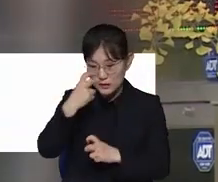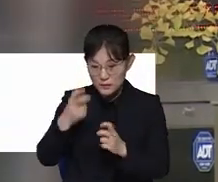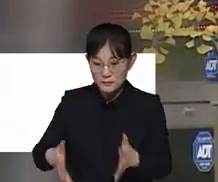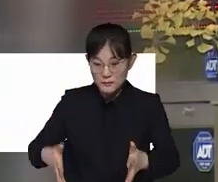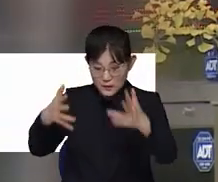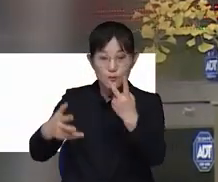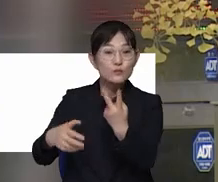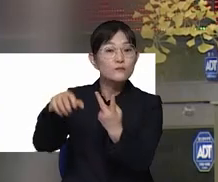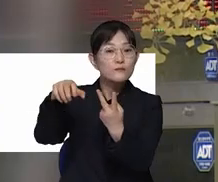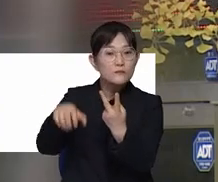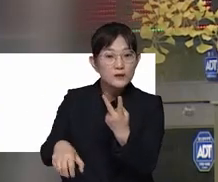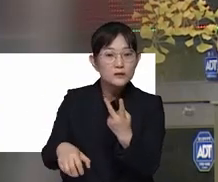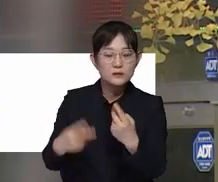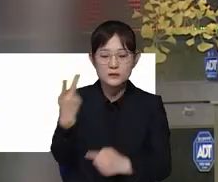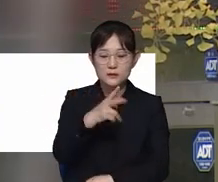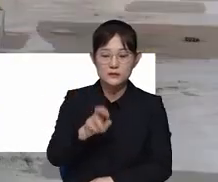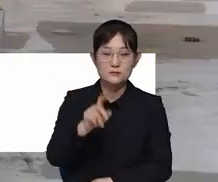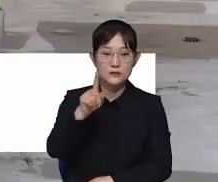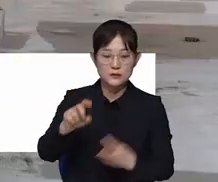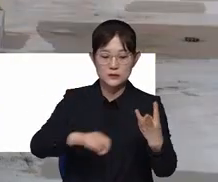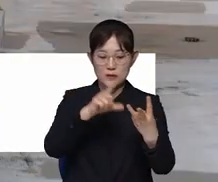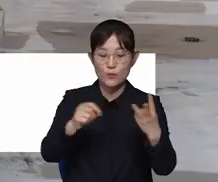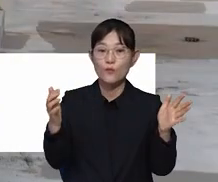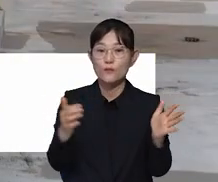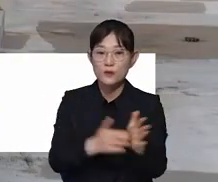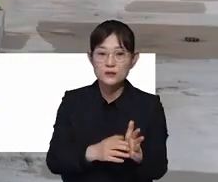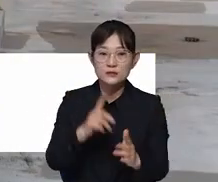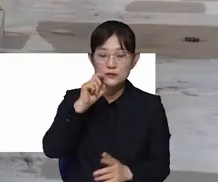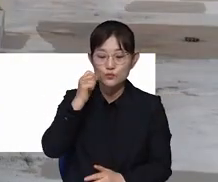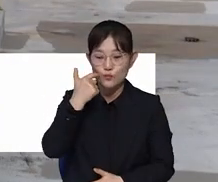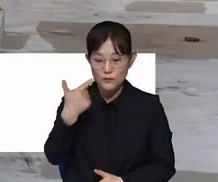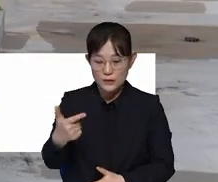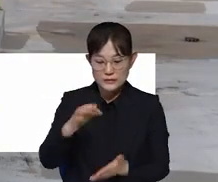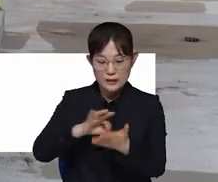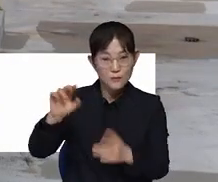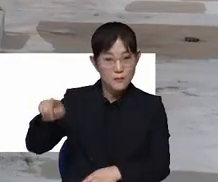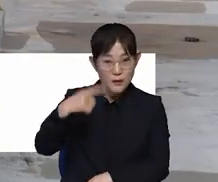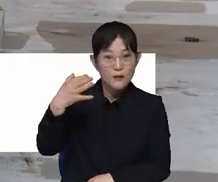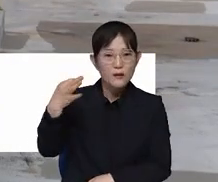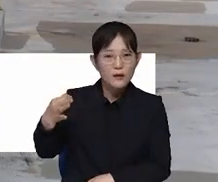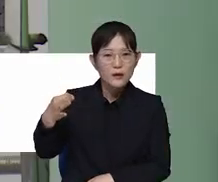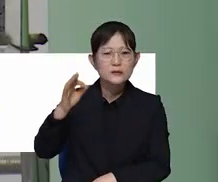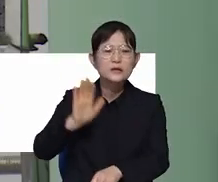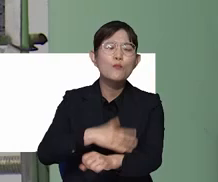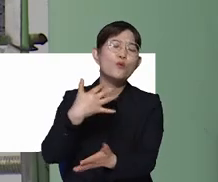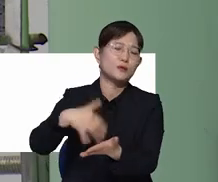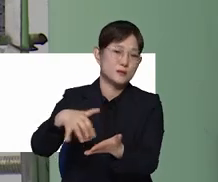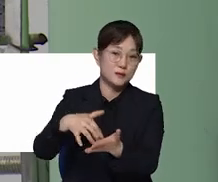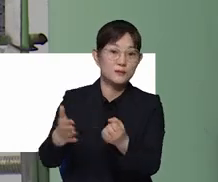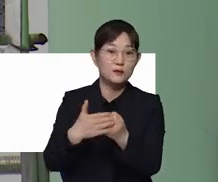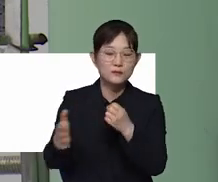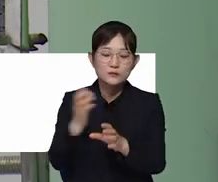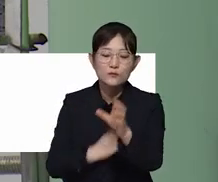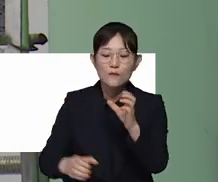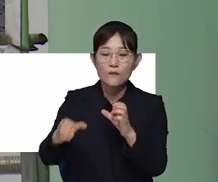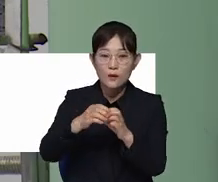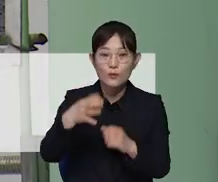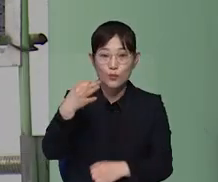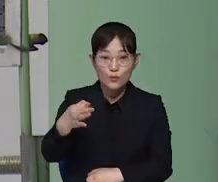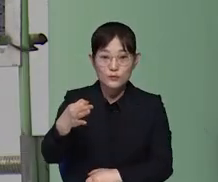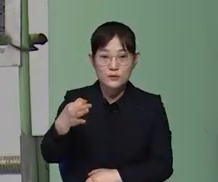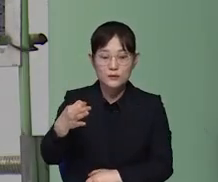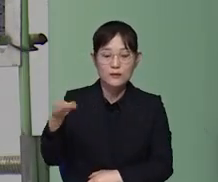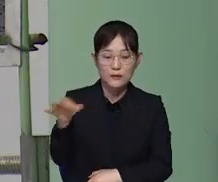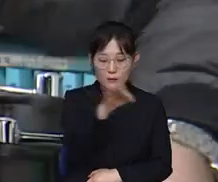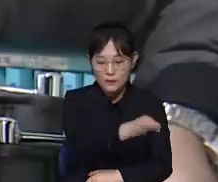두 곳에서 2021년 3월까지 16개월간 사용한 전력량이 잘못 측정됐다며 추가 요금을